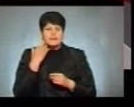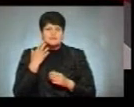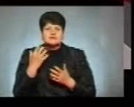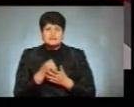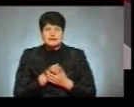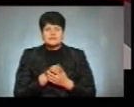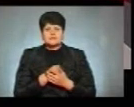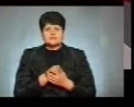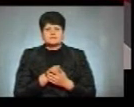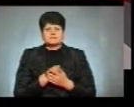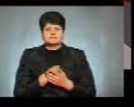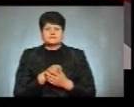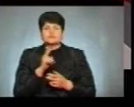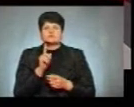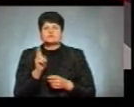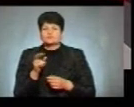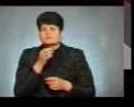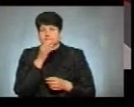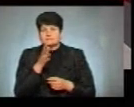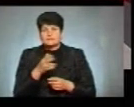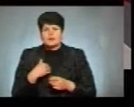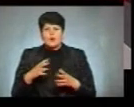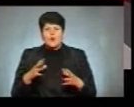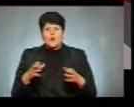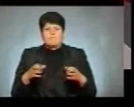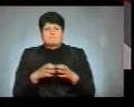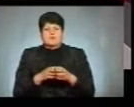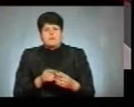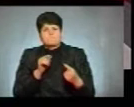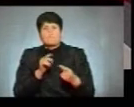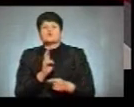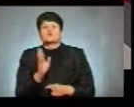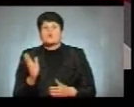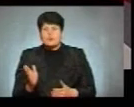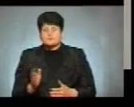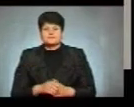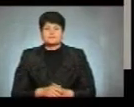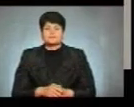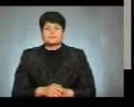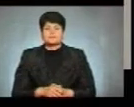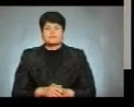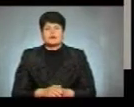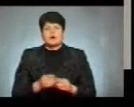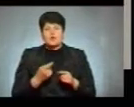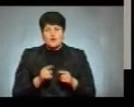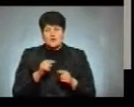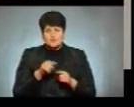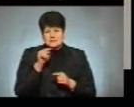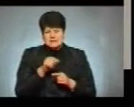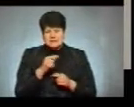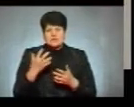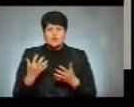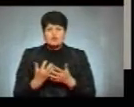знайти прихильників, так, що ми об'єднуємося проти когось спільно. Відповідно, оці